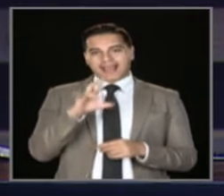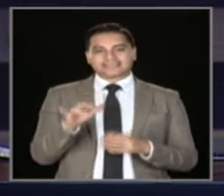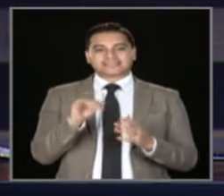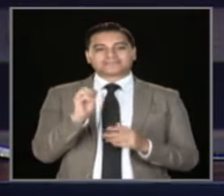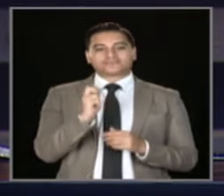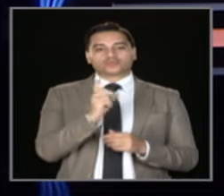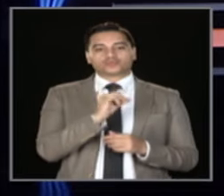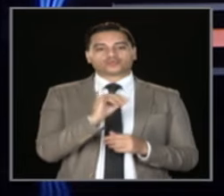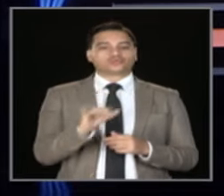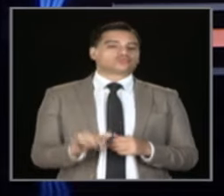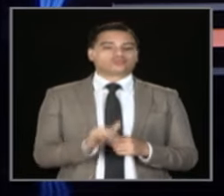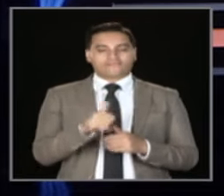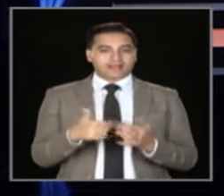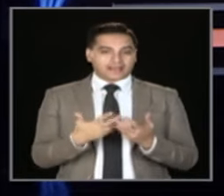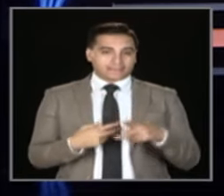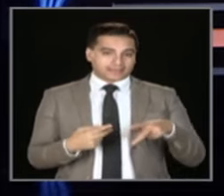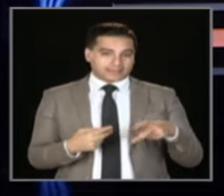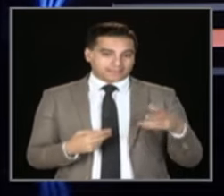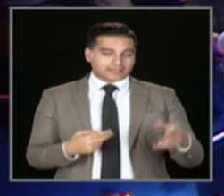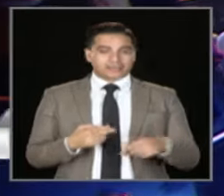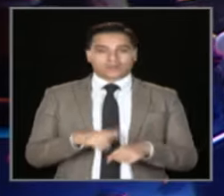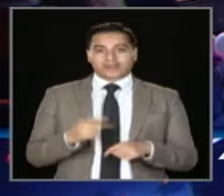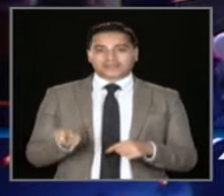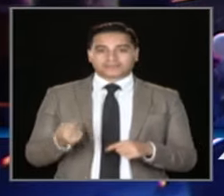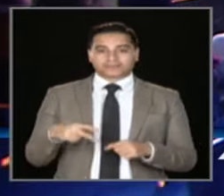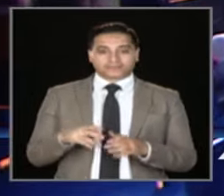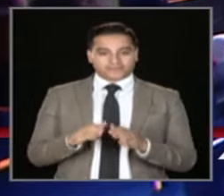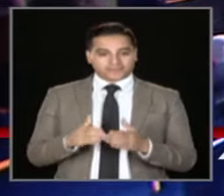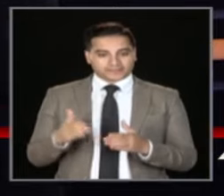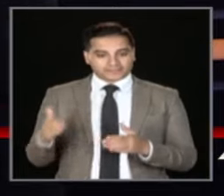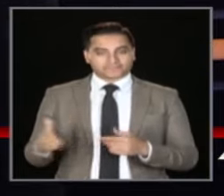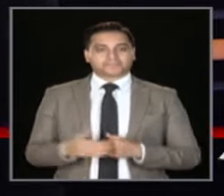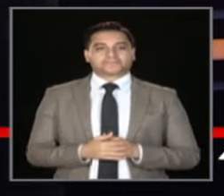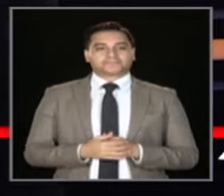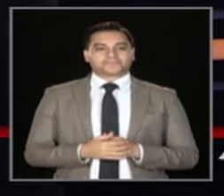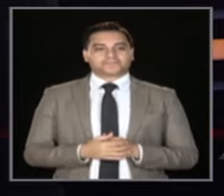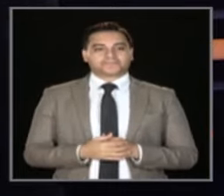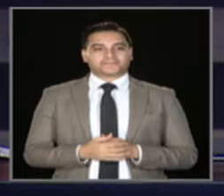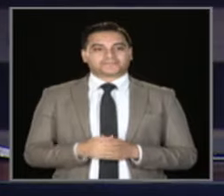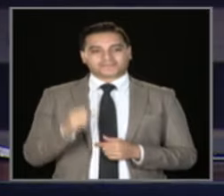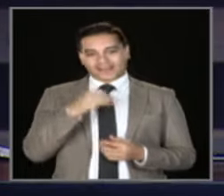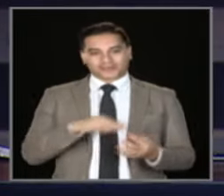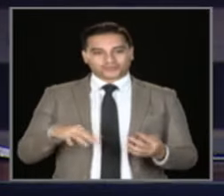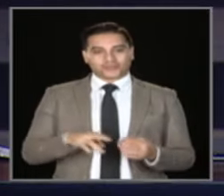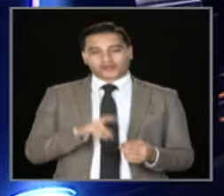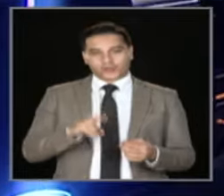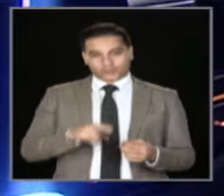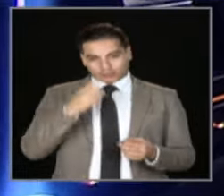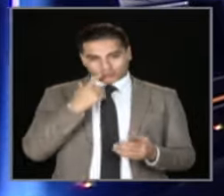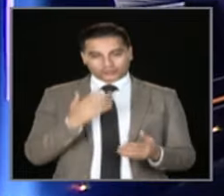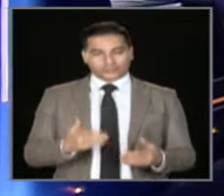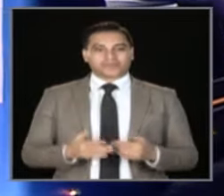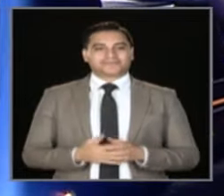مصطفى 80 ايزيس 85 خان الخليلي اغاني موسيقى والسؤال